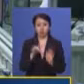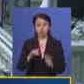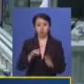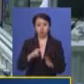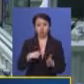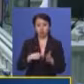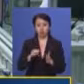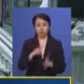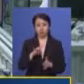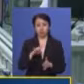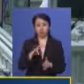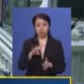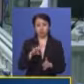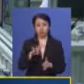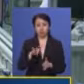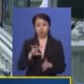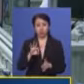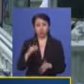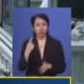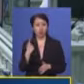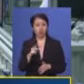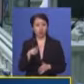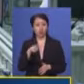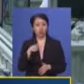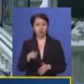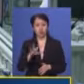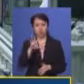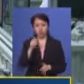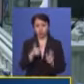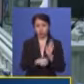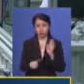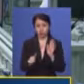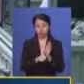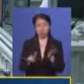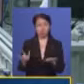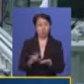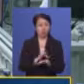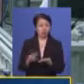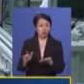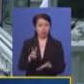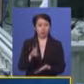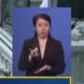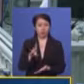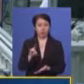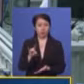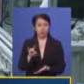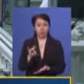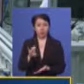закупят у товарищества Best Buy 01. 2566 планшетов поставит ТО «КАЗ